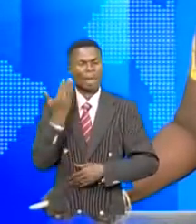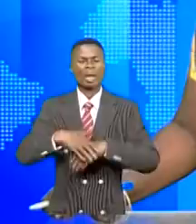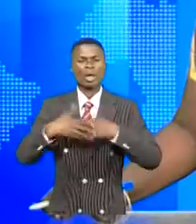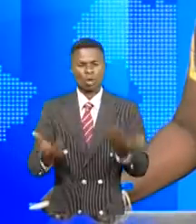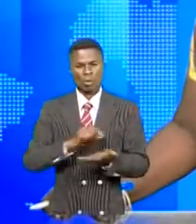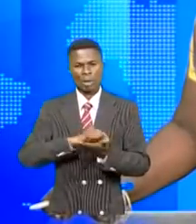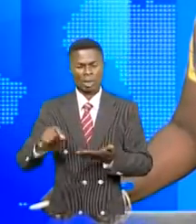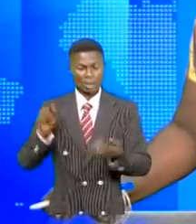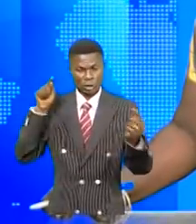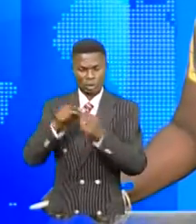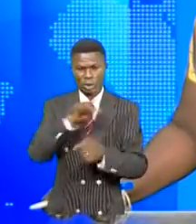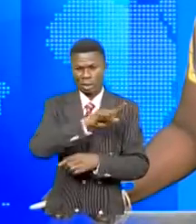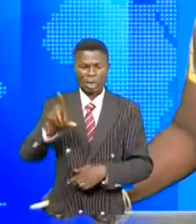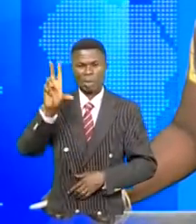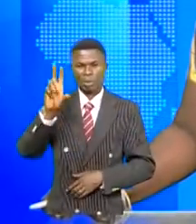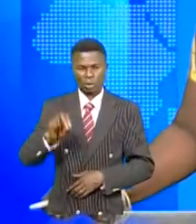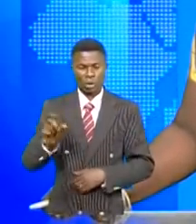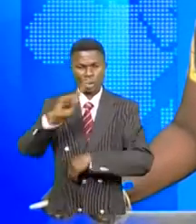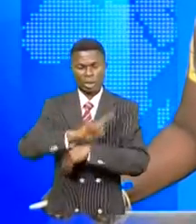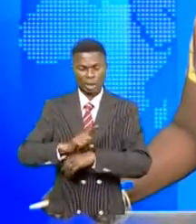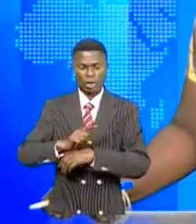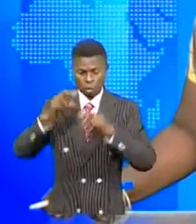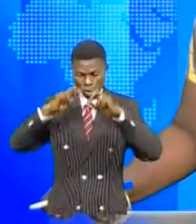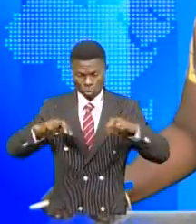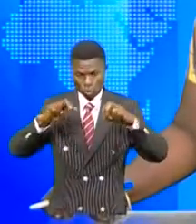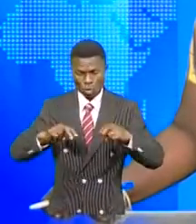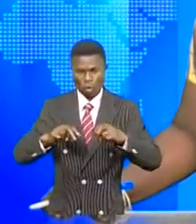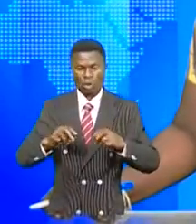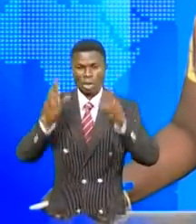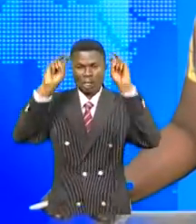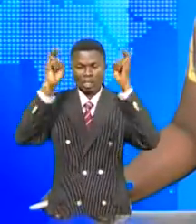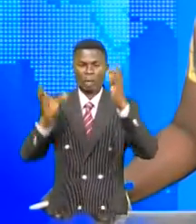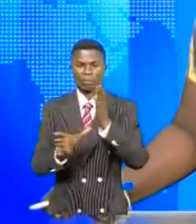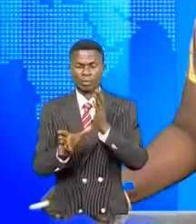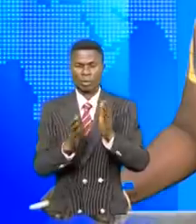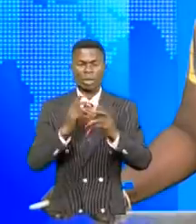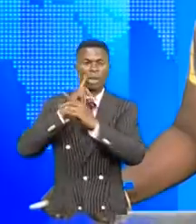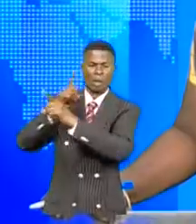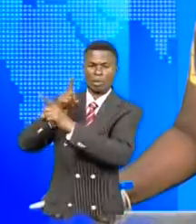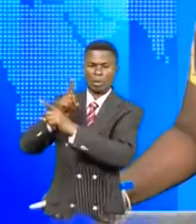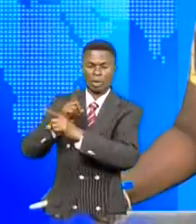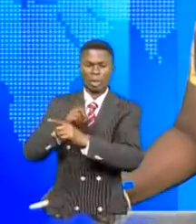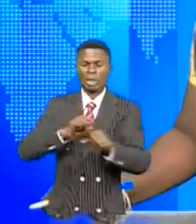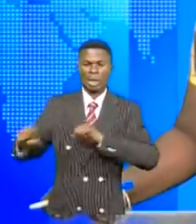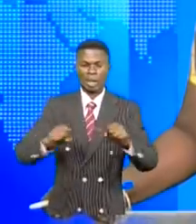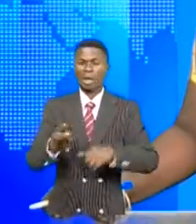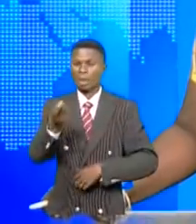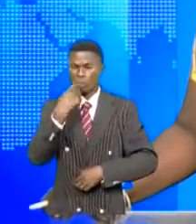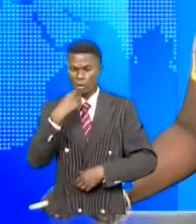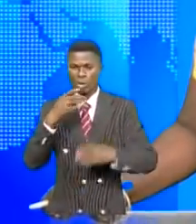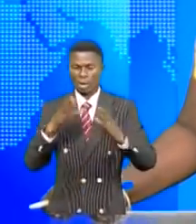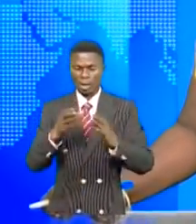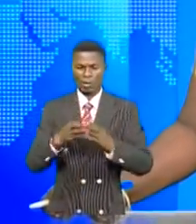maladie d'ici à 2030. Des journées scientifiques organisées avec comme sous-thème la prévention, le diagnostic, le traitement avec